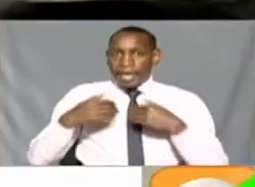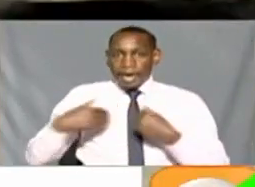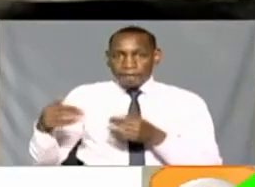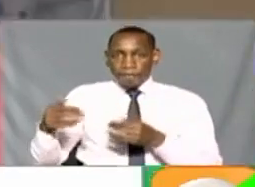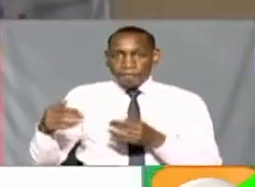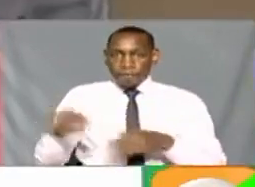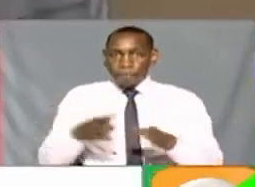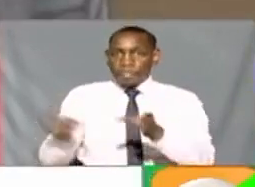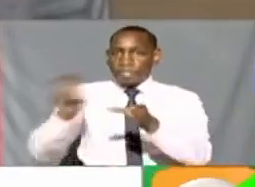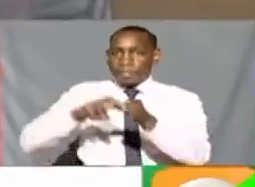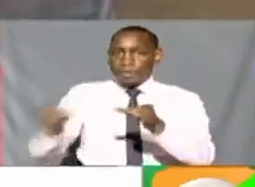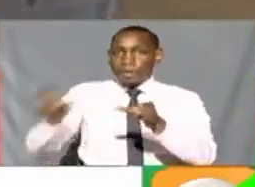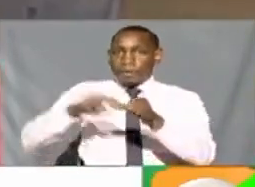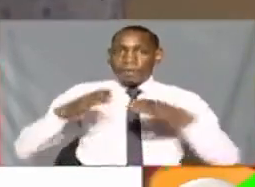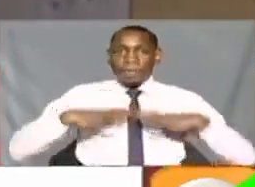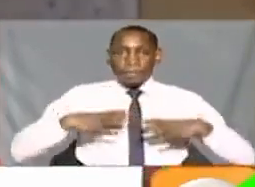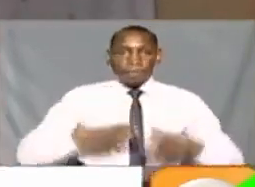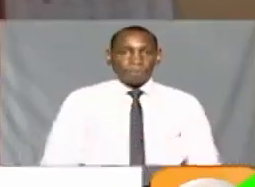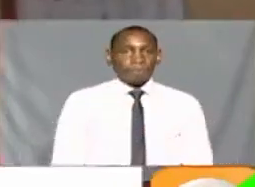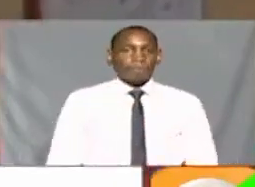watu. Sasa,